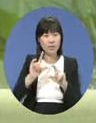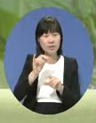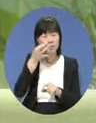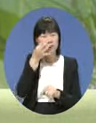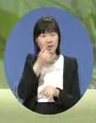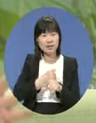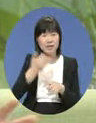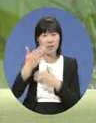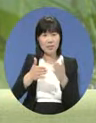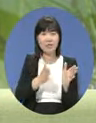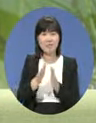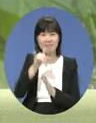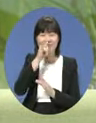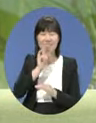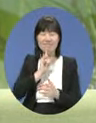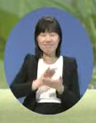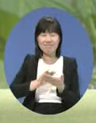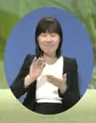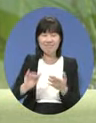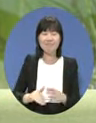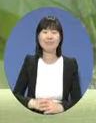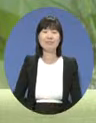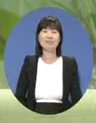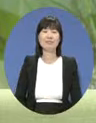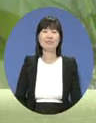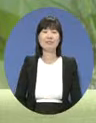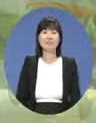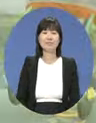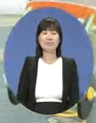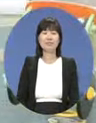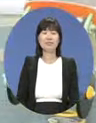모습들을 보이는지 화면으로도 따라 준비를 해봤습니다. 함께 보실게요.